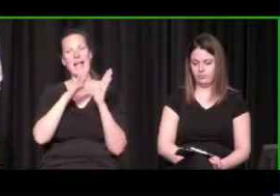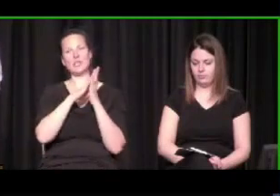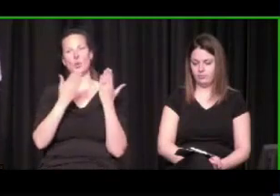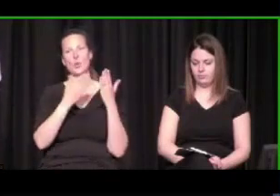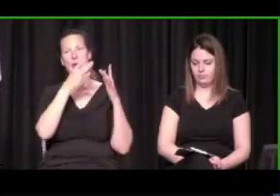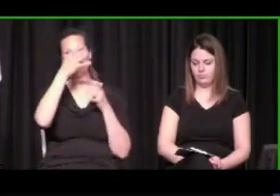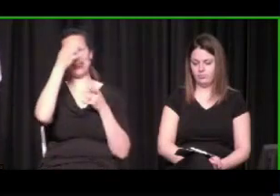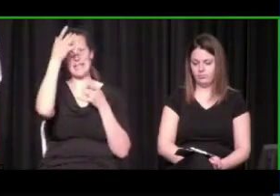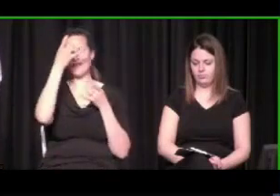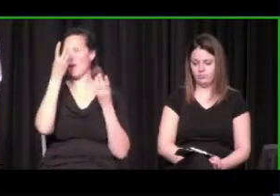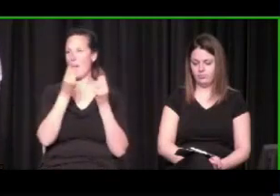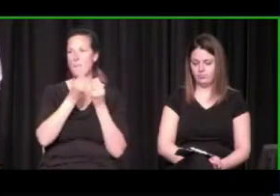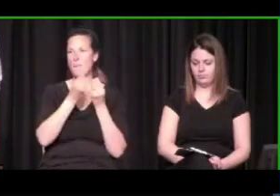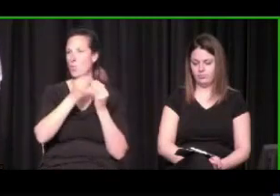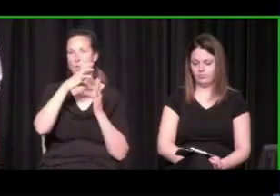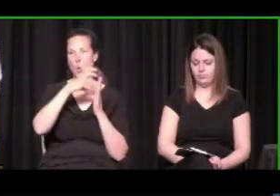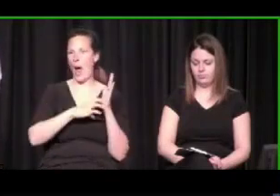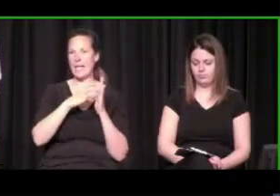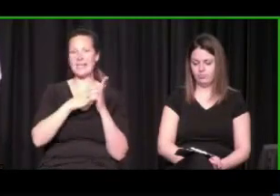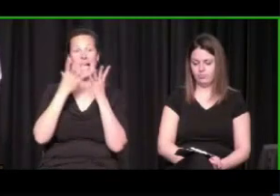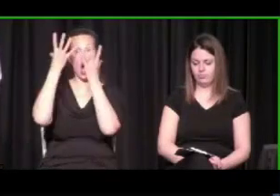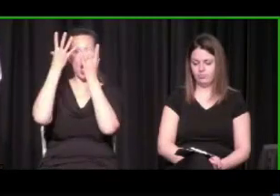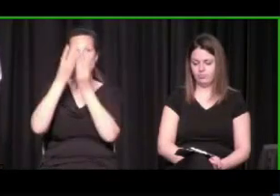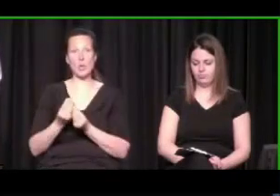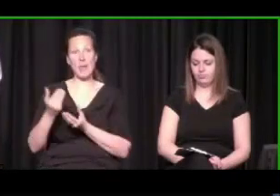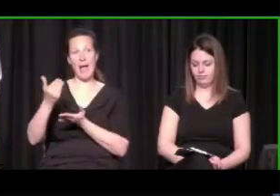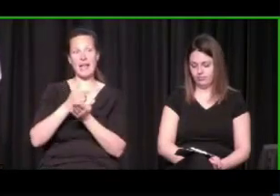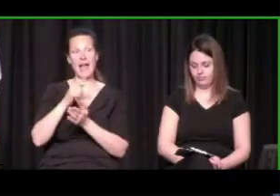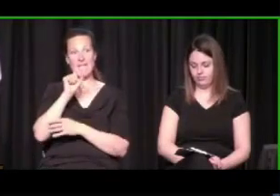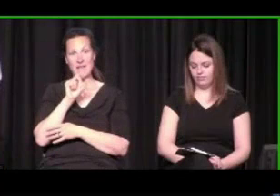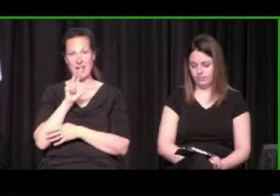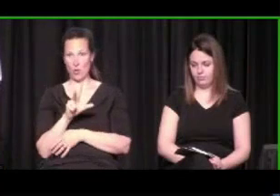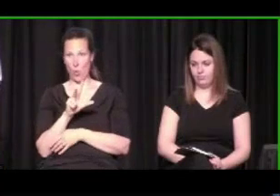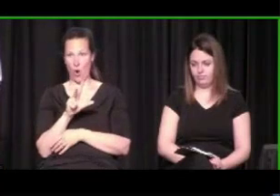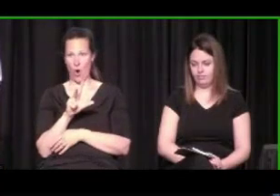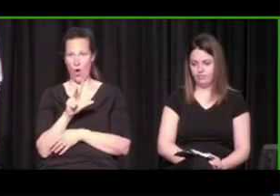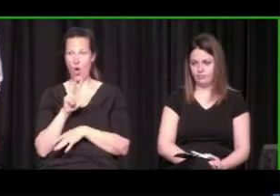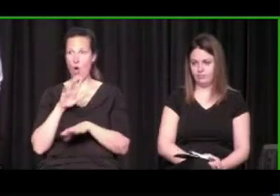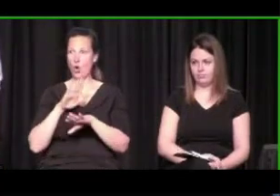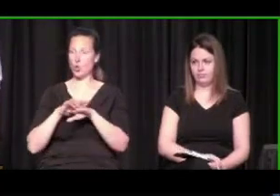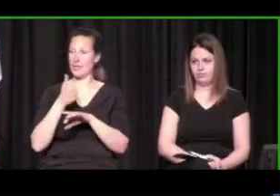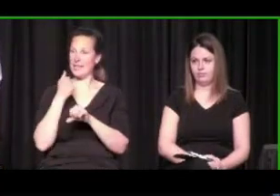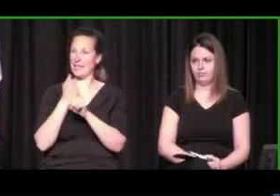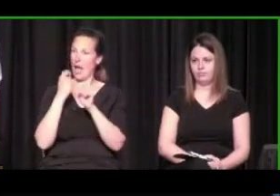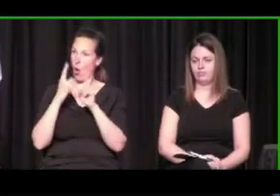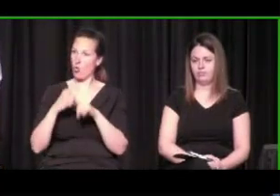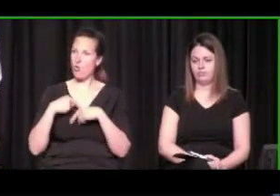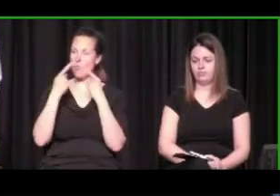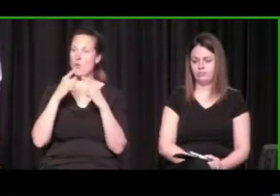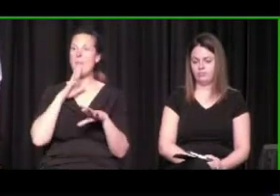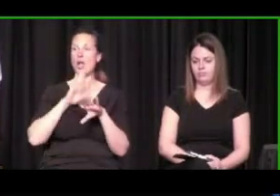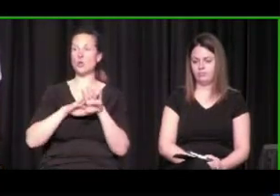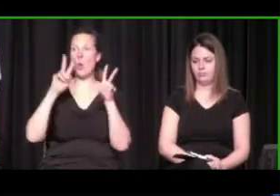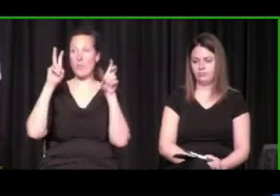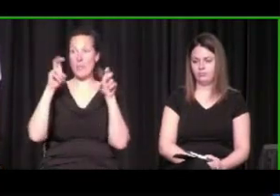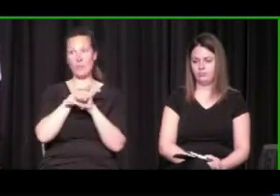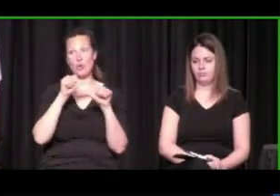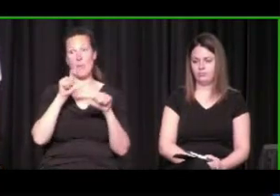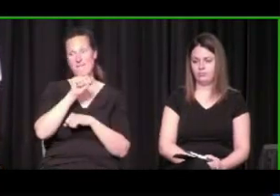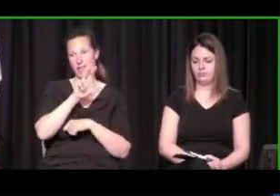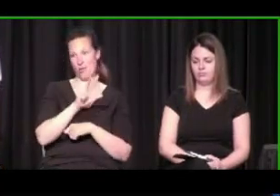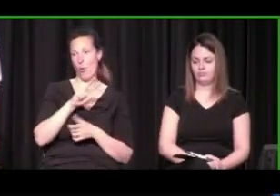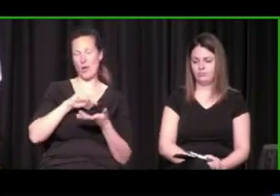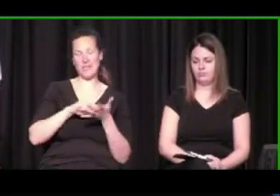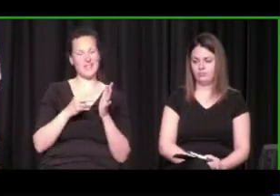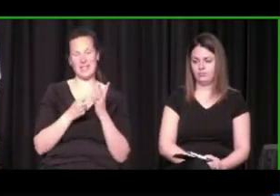Vous voyez, au total, on a retenu 23 articles scientifiques qui ont été publiés dans les 10 dernières années qui abordaient cette thématique-là. C'est